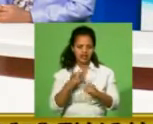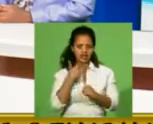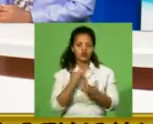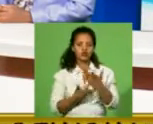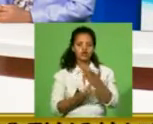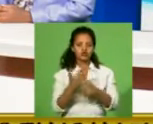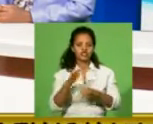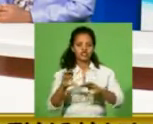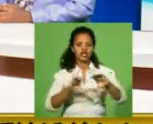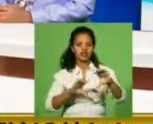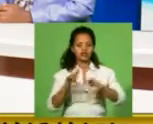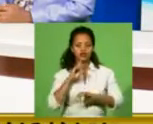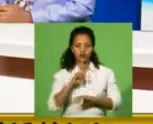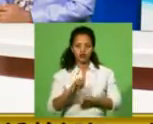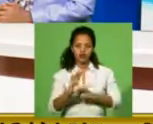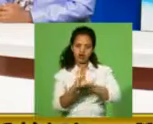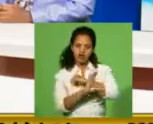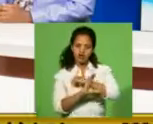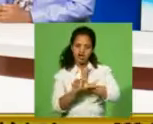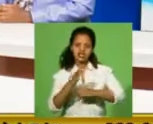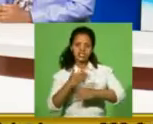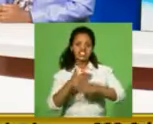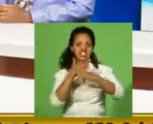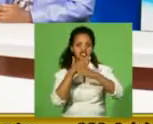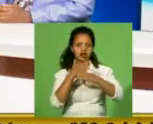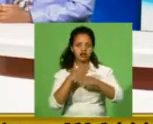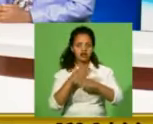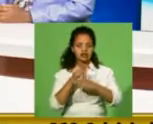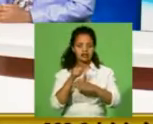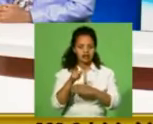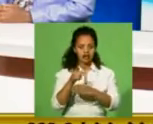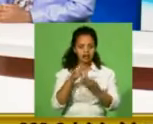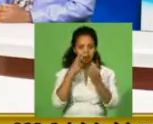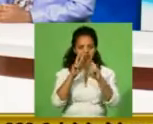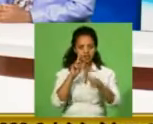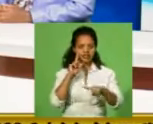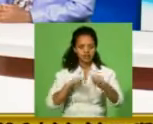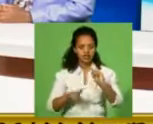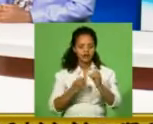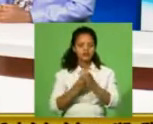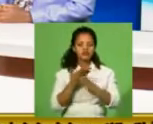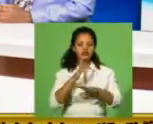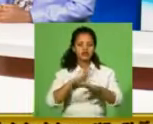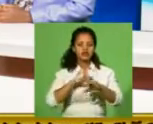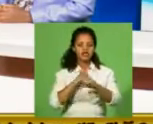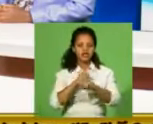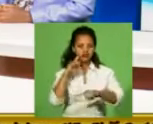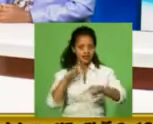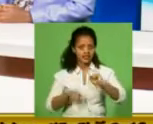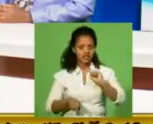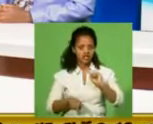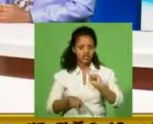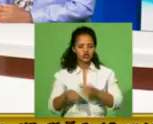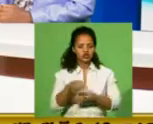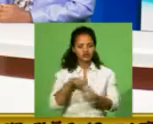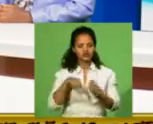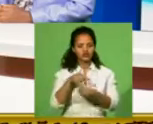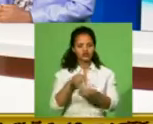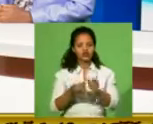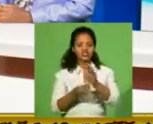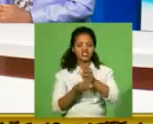ውይይቶች እየተደረገ ነው። በአገር ደረጃ እዚህ አካባቢ ላይ ማየት ካልተቻለና ምንጩ ላይ መስራት ካልቻለን ዞሮ ዞሮ